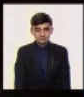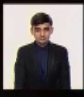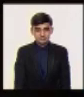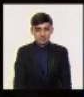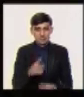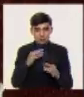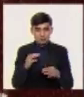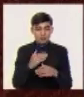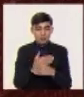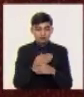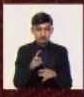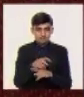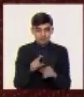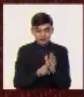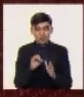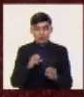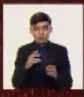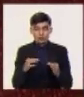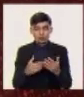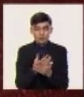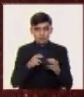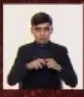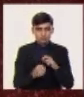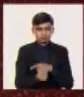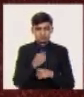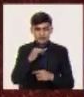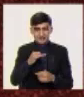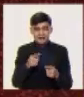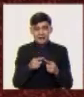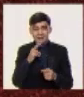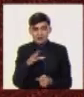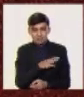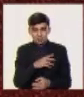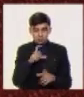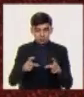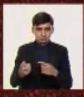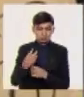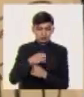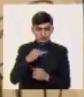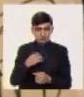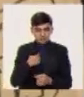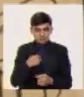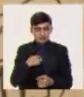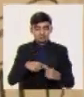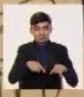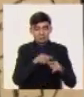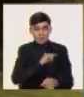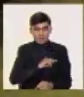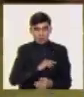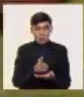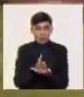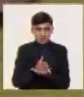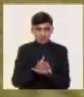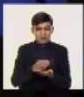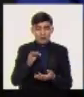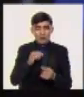Но с приходом помощи начались новые проблемы. На днях на пороге съемной квартиры появились люди, которые представились сотрудниками органов